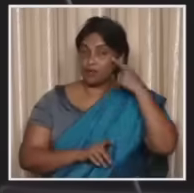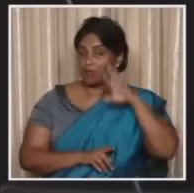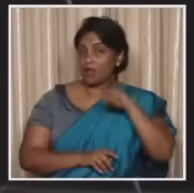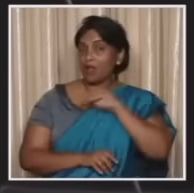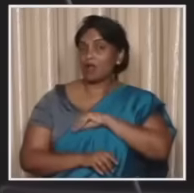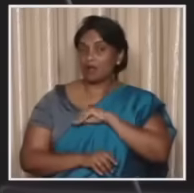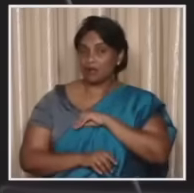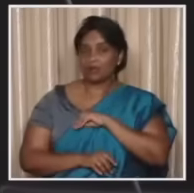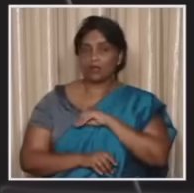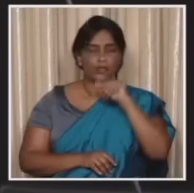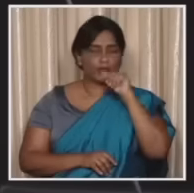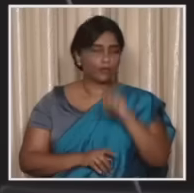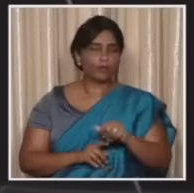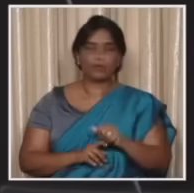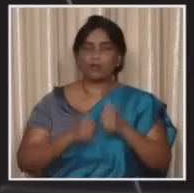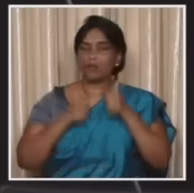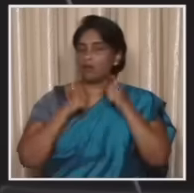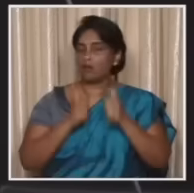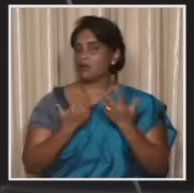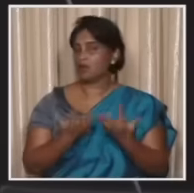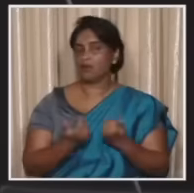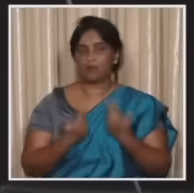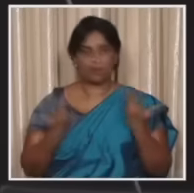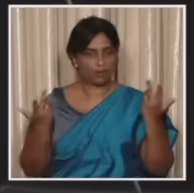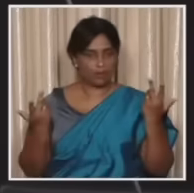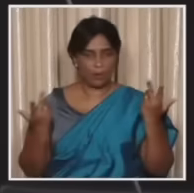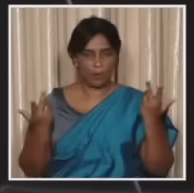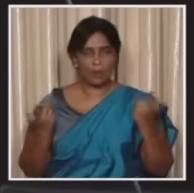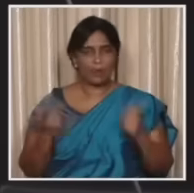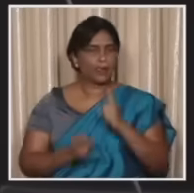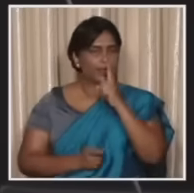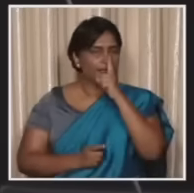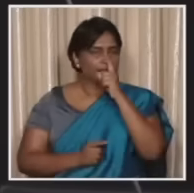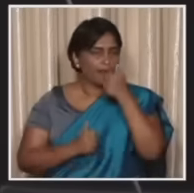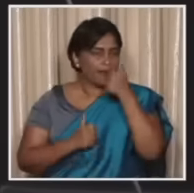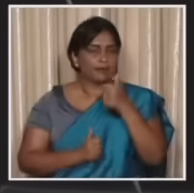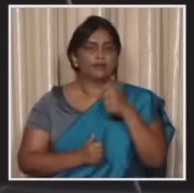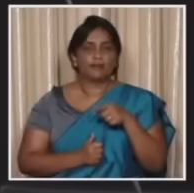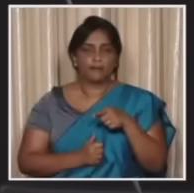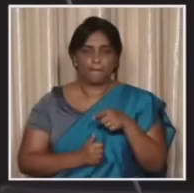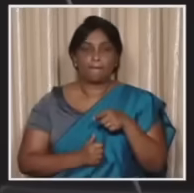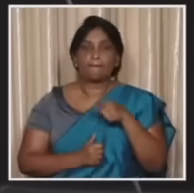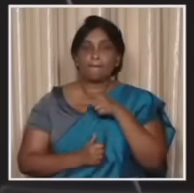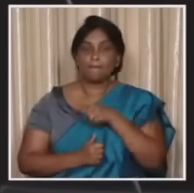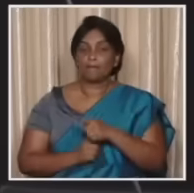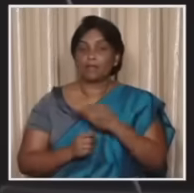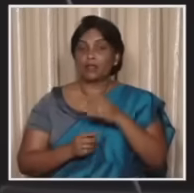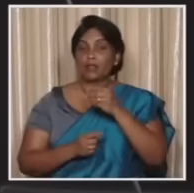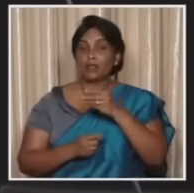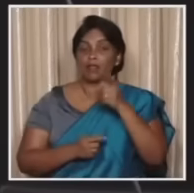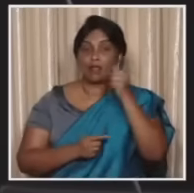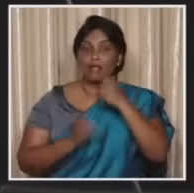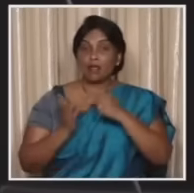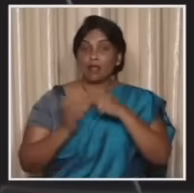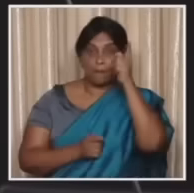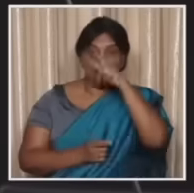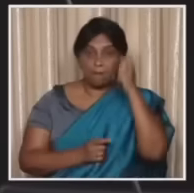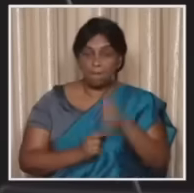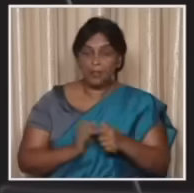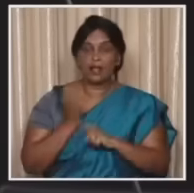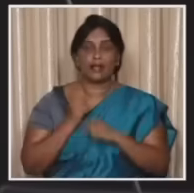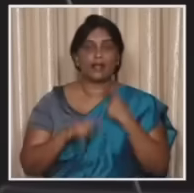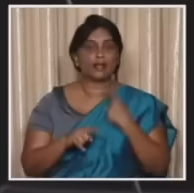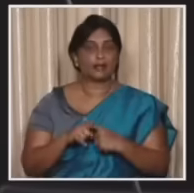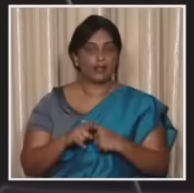ආදායම කිසිම ශේෂ්ඨකින් හරියට ආවේ නැහැ. එක තැනකින් විතරයි ආවේ. ඒ තමයි උපයන විට ආදායම් බද්ද බිලියන